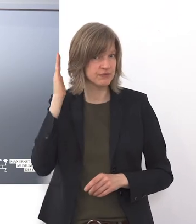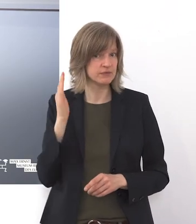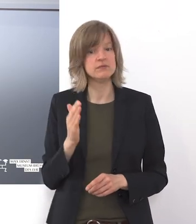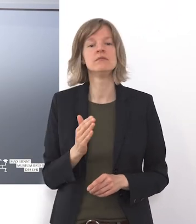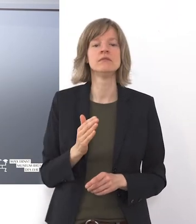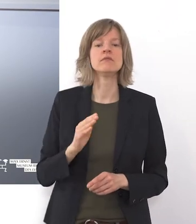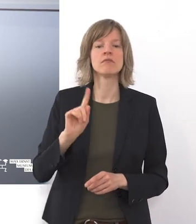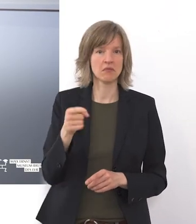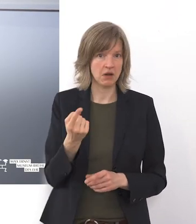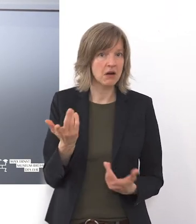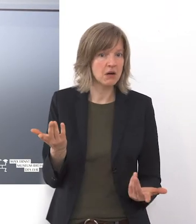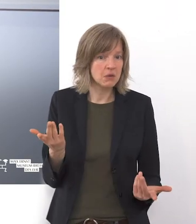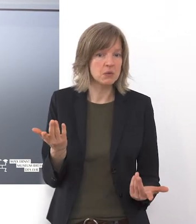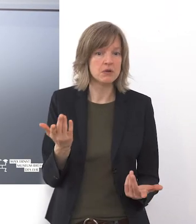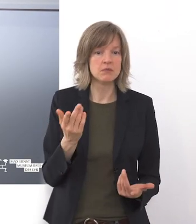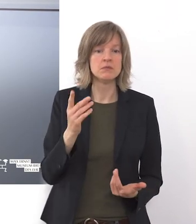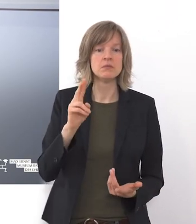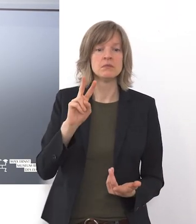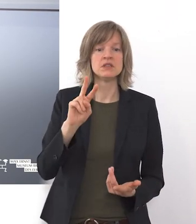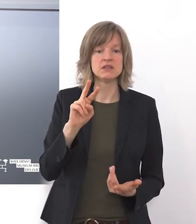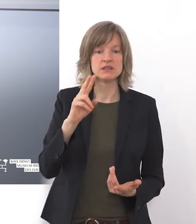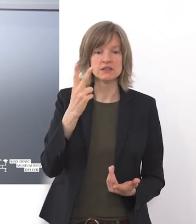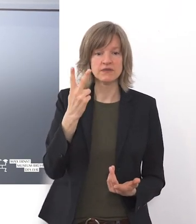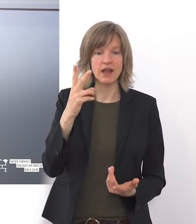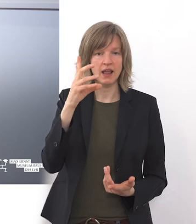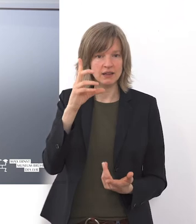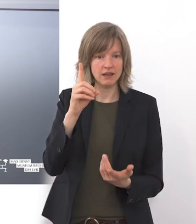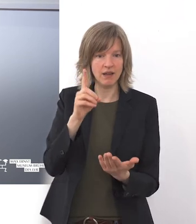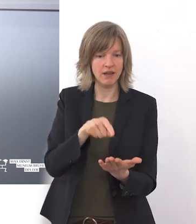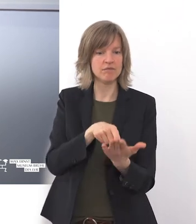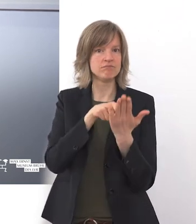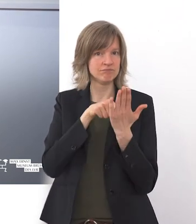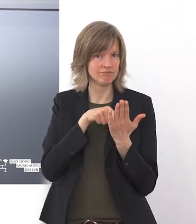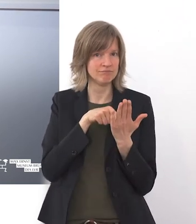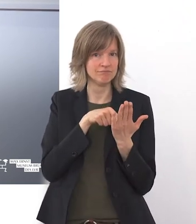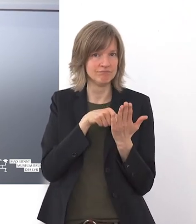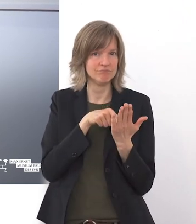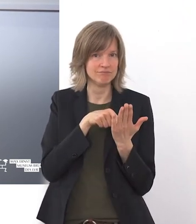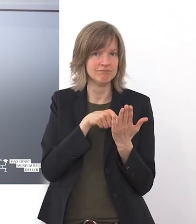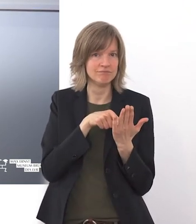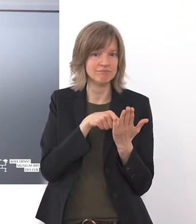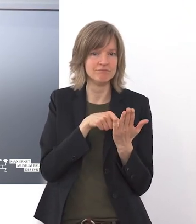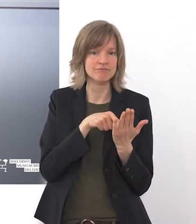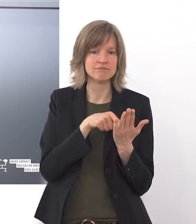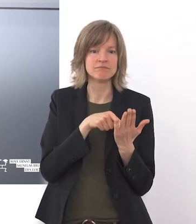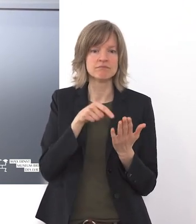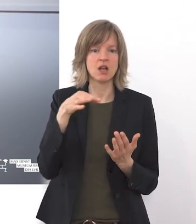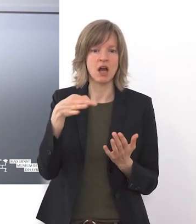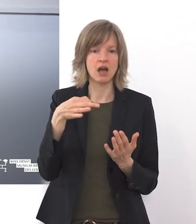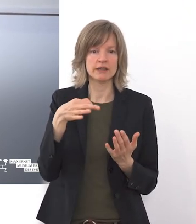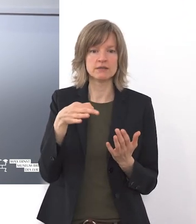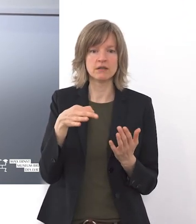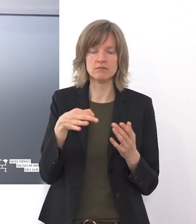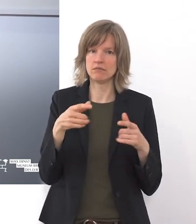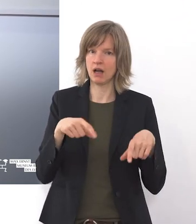Blätter zweidimensional sind. Ursprünglich hat Max Ernst aber die einzelnen Gegenstände teilweise